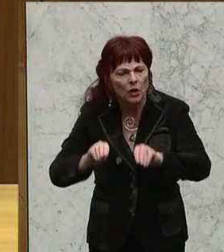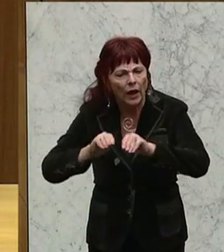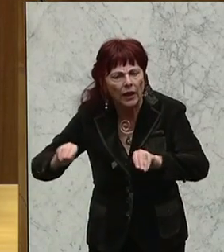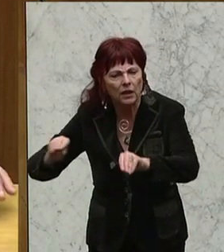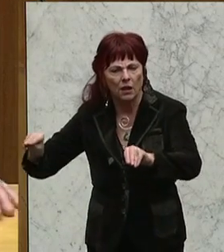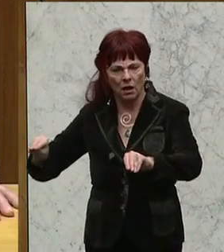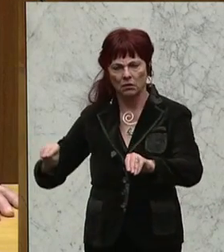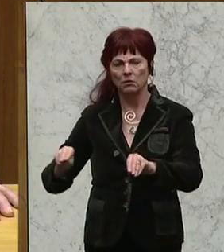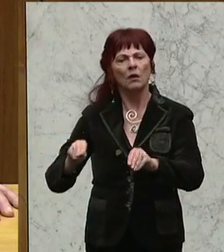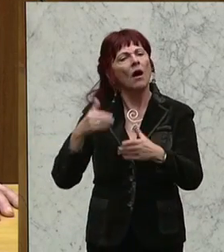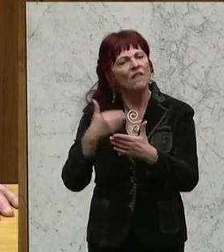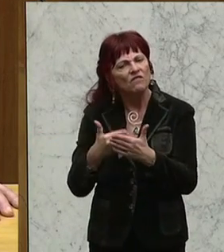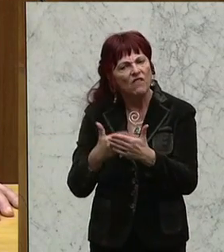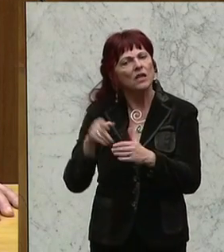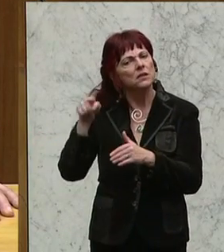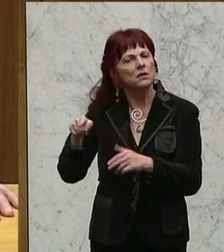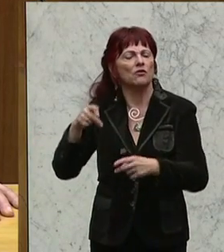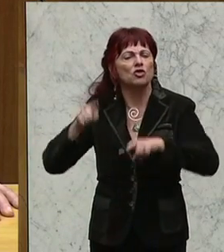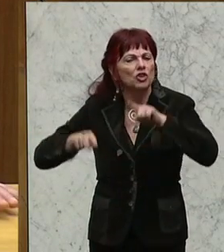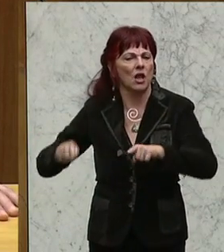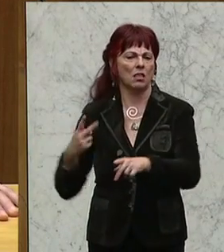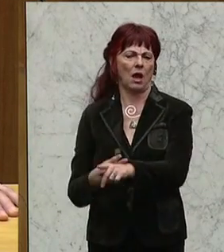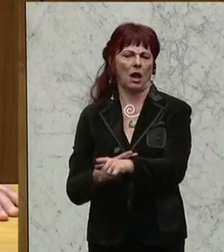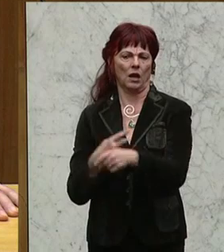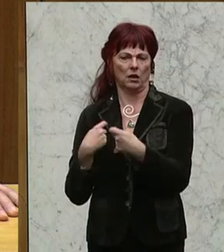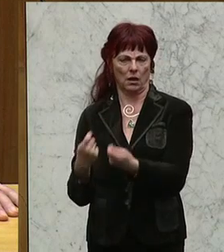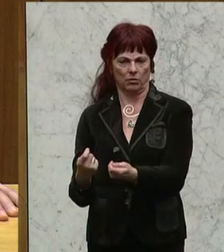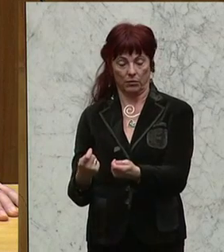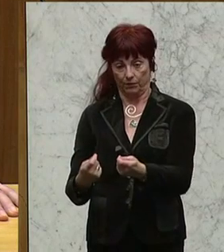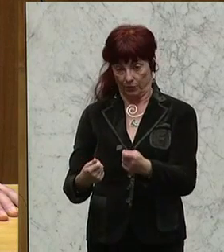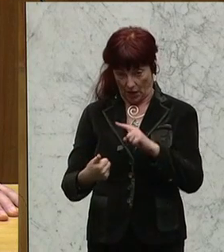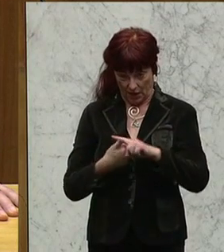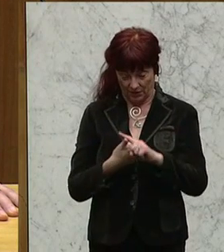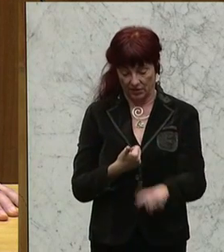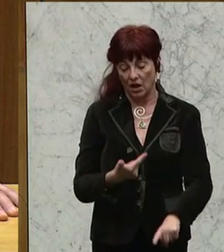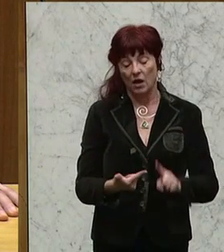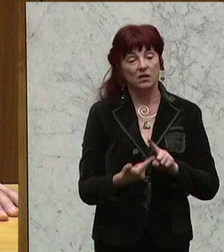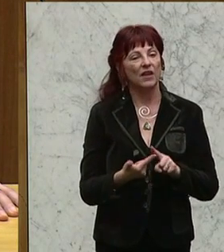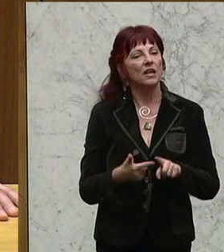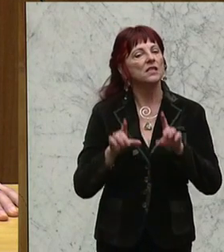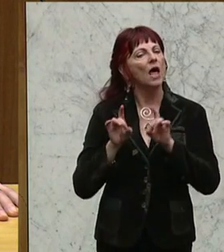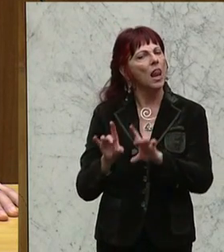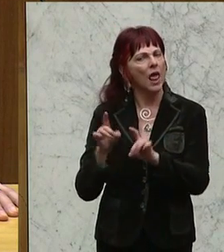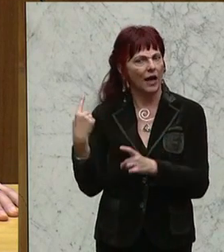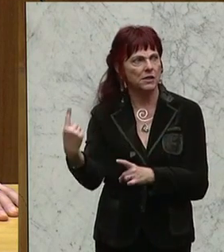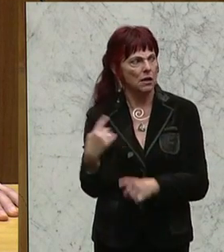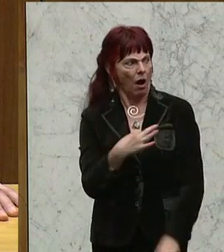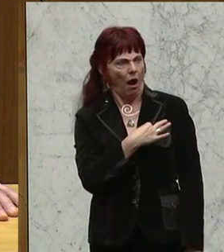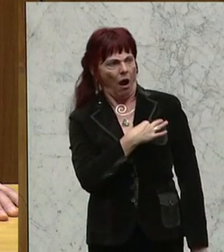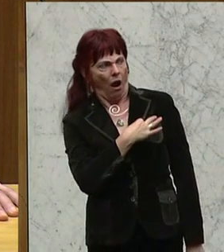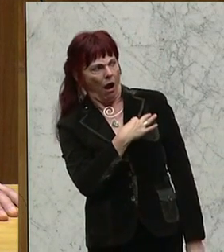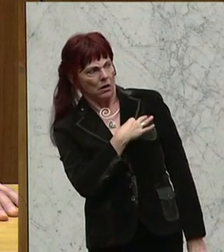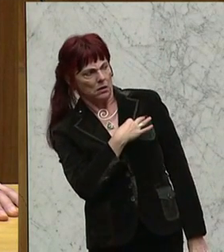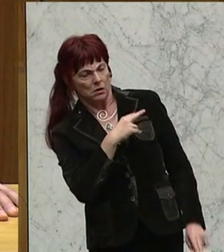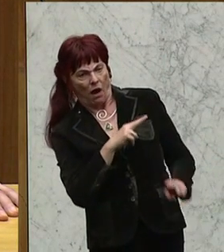Krankheiten kenntnismäßig vermittelt werden zur Vermeidung von Befürchtungen von Lehrern dass sie durch